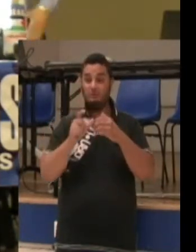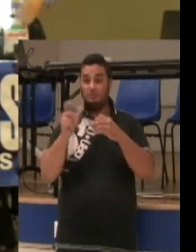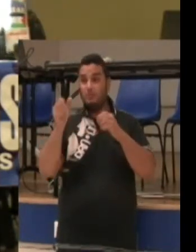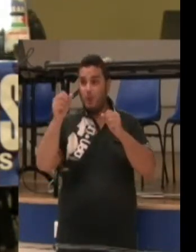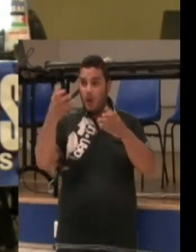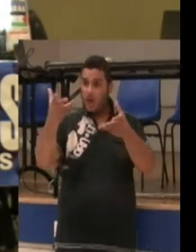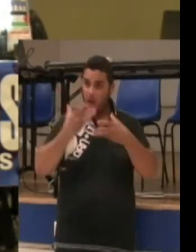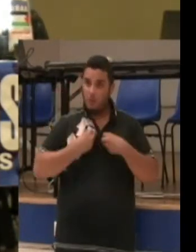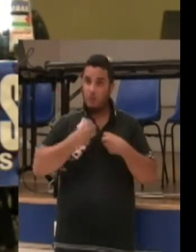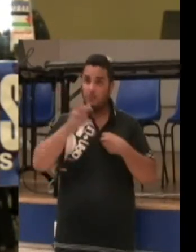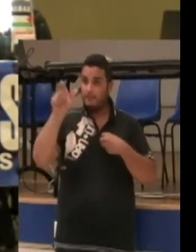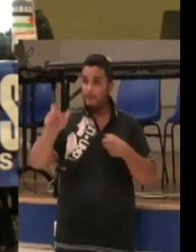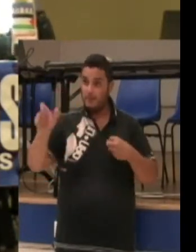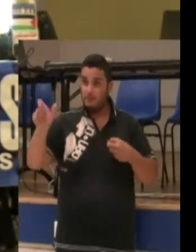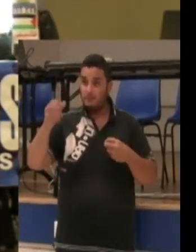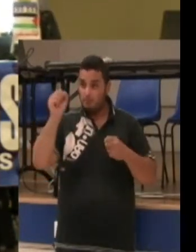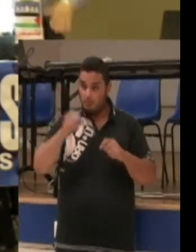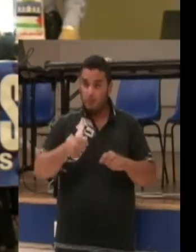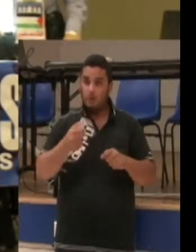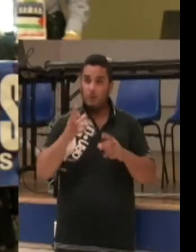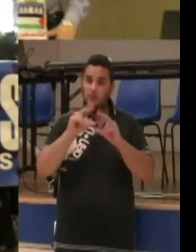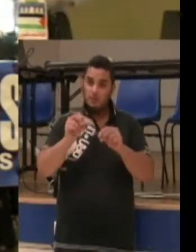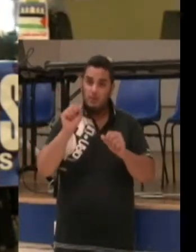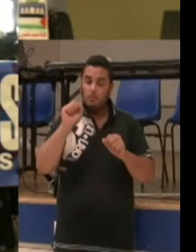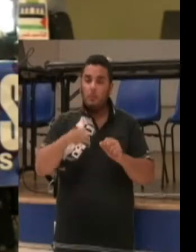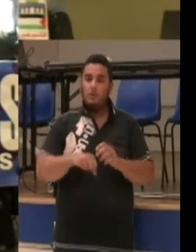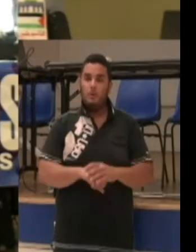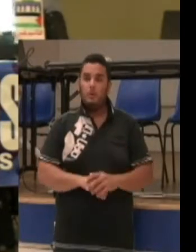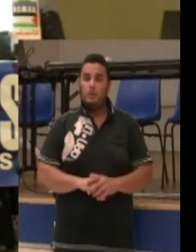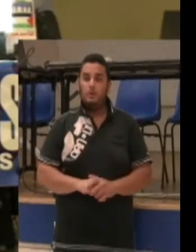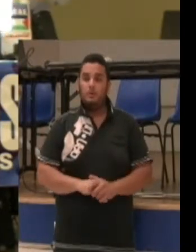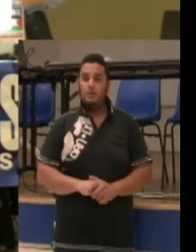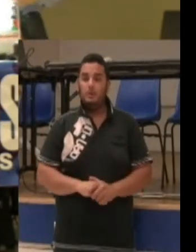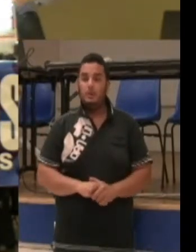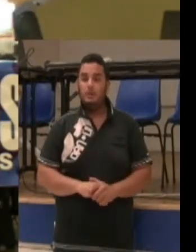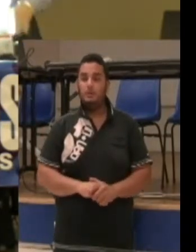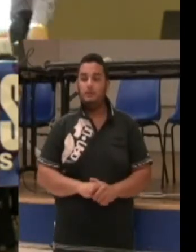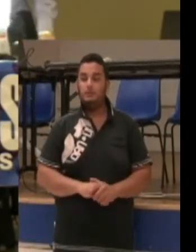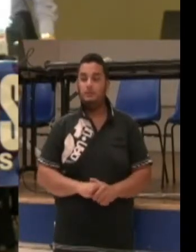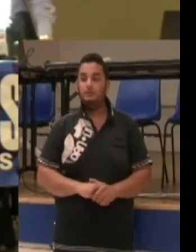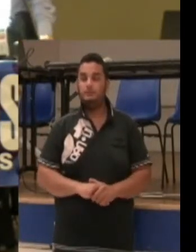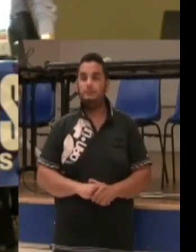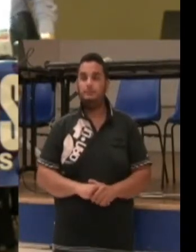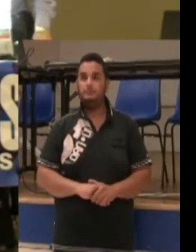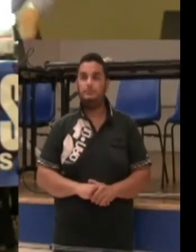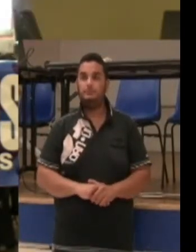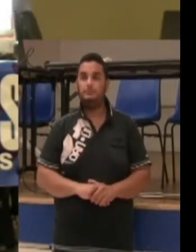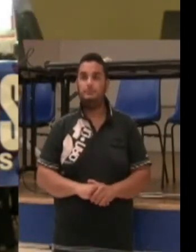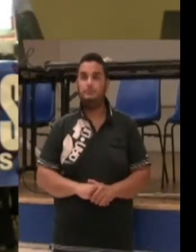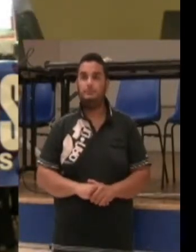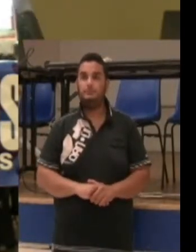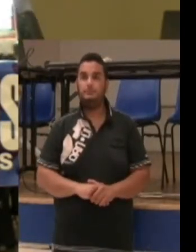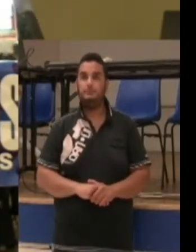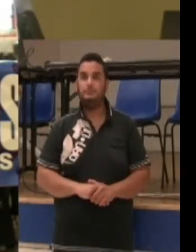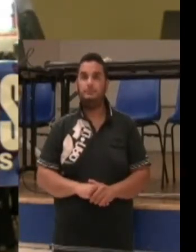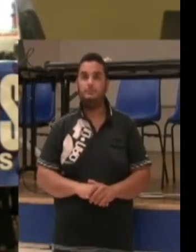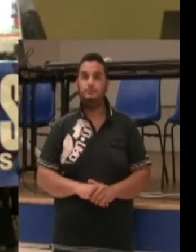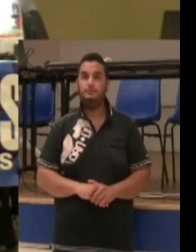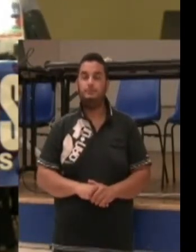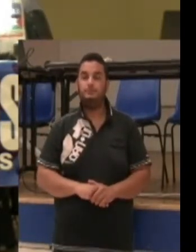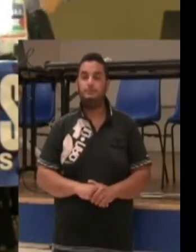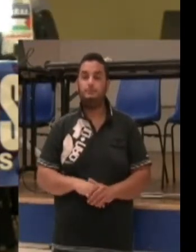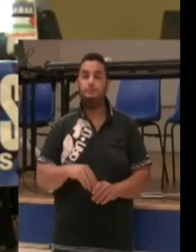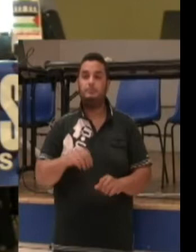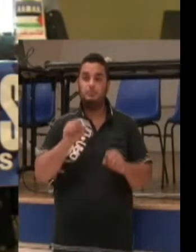accueillir. Vous pouvez aussi faire partie de notre combat prochain, Inch'Allah,